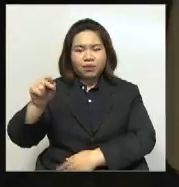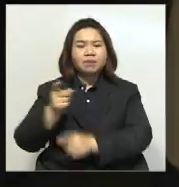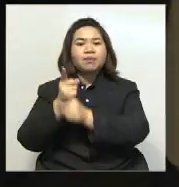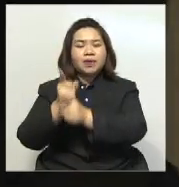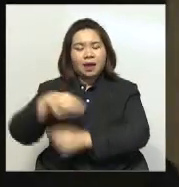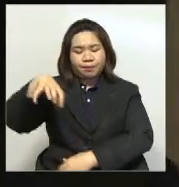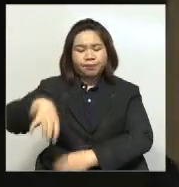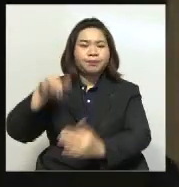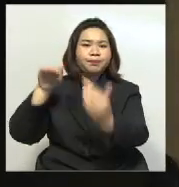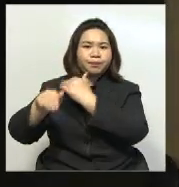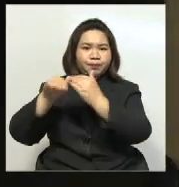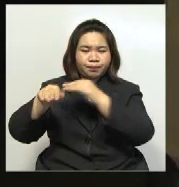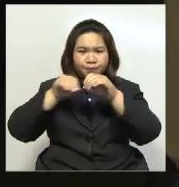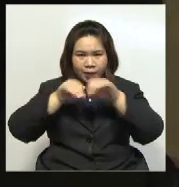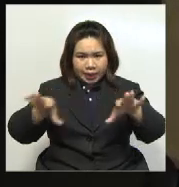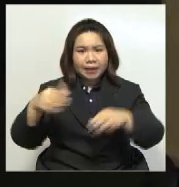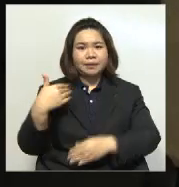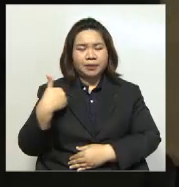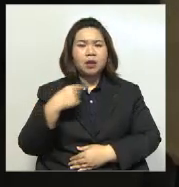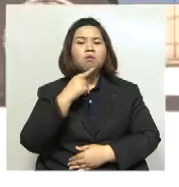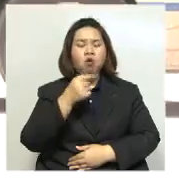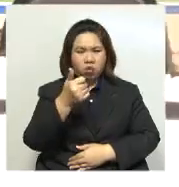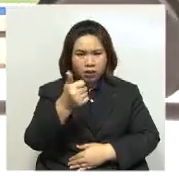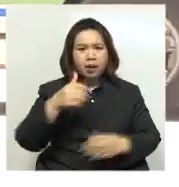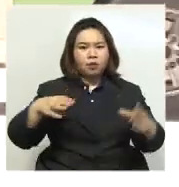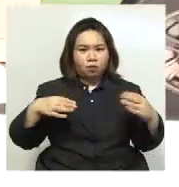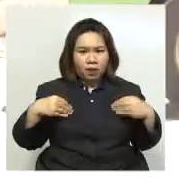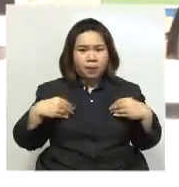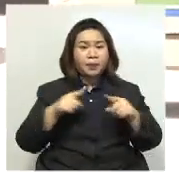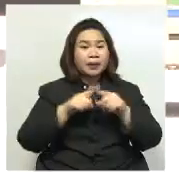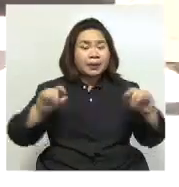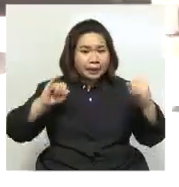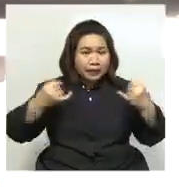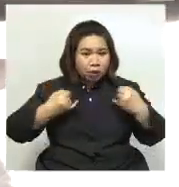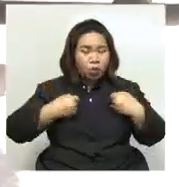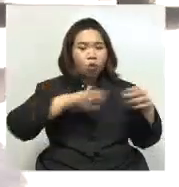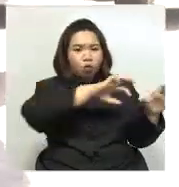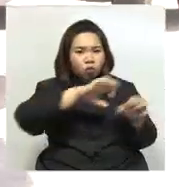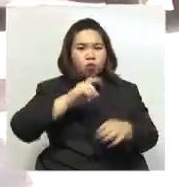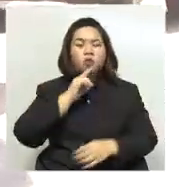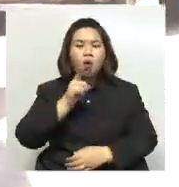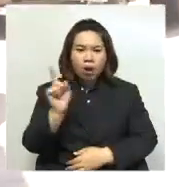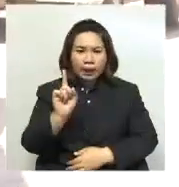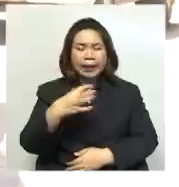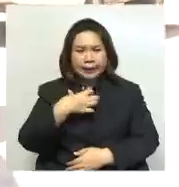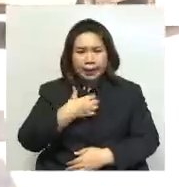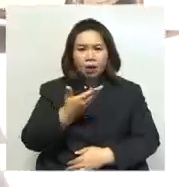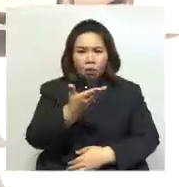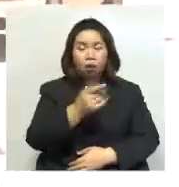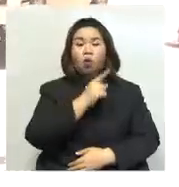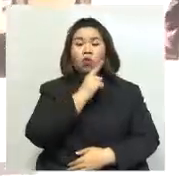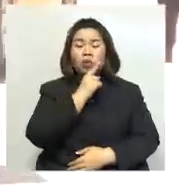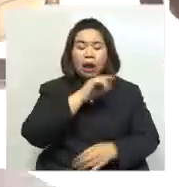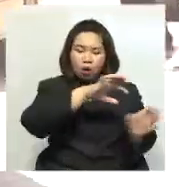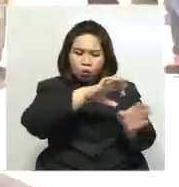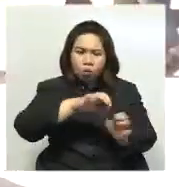ขนส่งทางบกออกประกาศนะคะก็เห็นด้วยแต่ว่าสิ่งที่ผู้ประกอบการต้องการให้ภาครัฐเข้ามาช่วยเหลือก็คือเรื่องของแหล่งเงินทุนใน